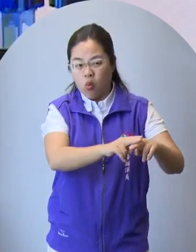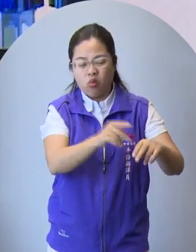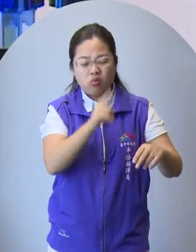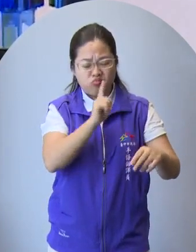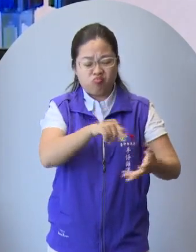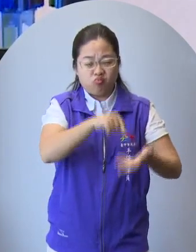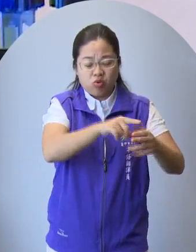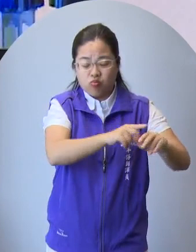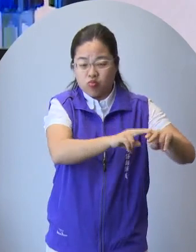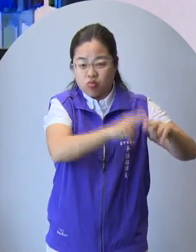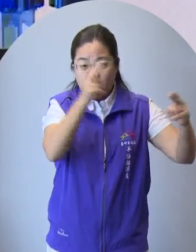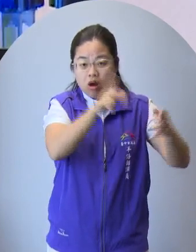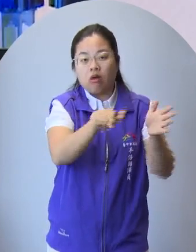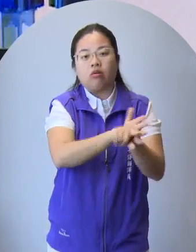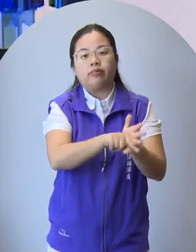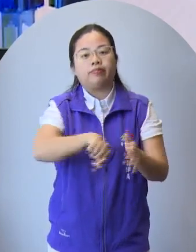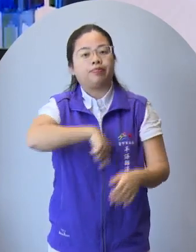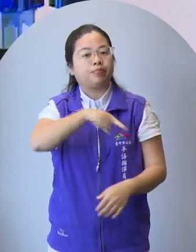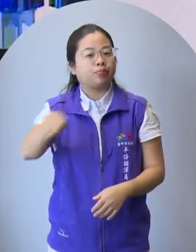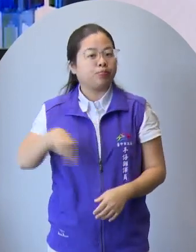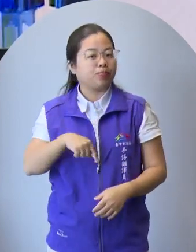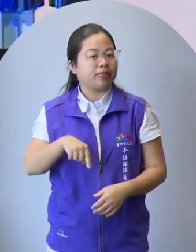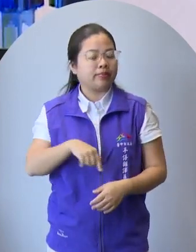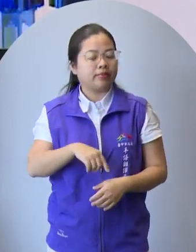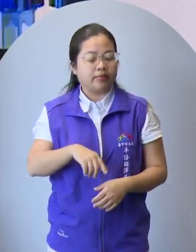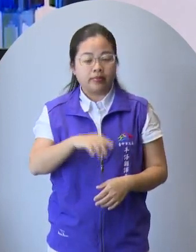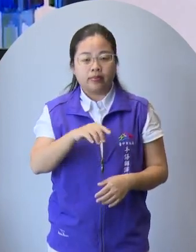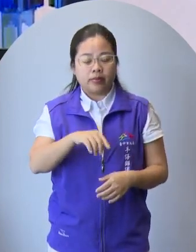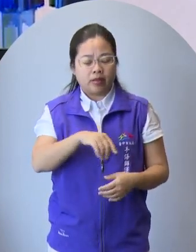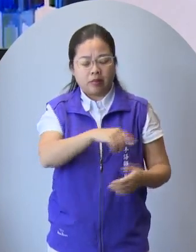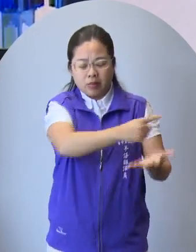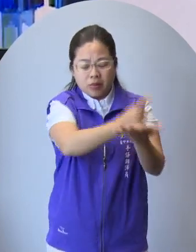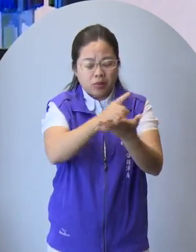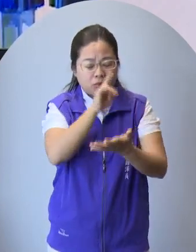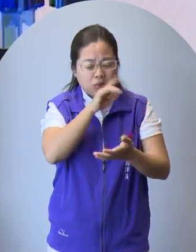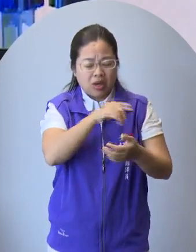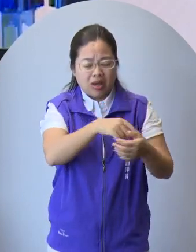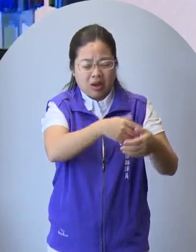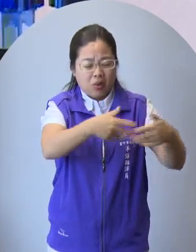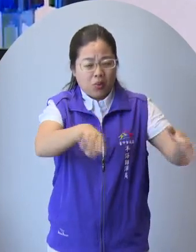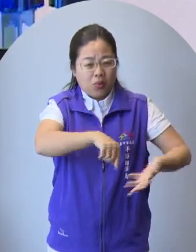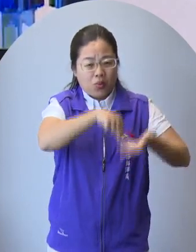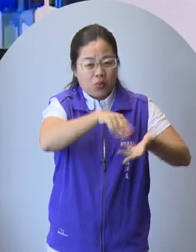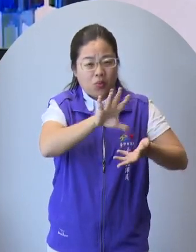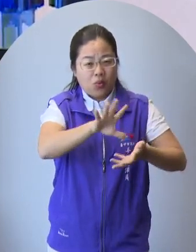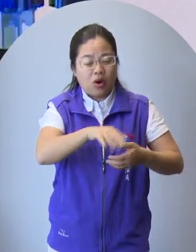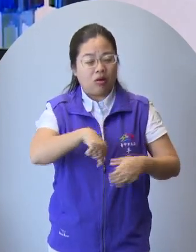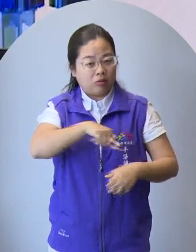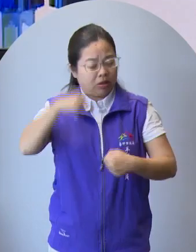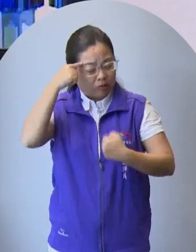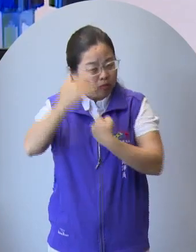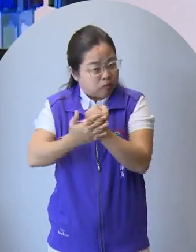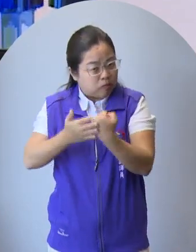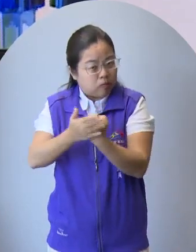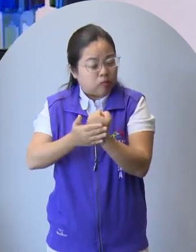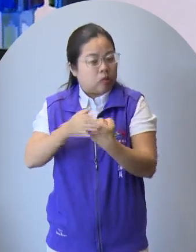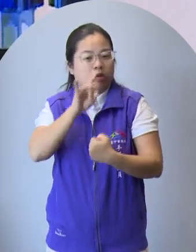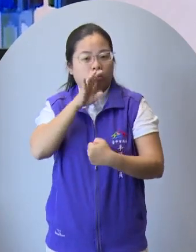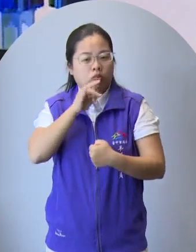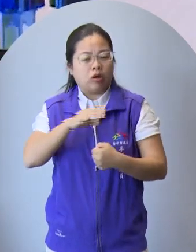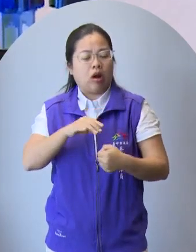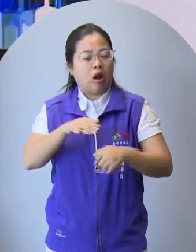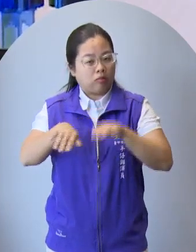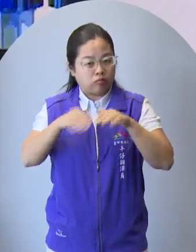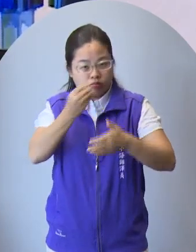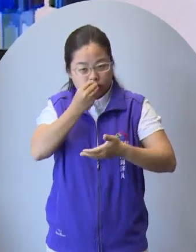市食品进口的时候呢，那大家非常忧虑。那所以我们为了保障民众的食安，